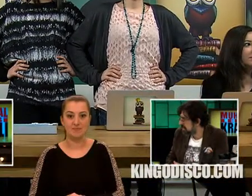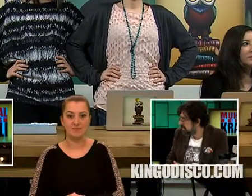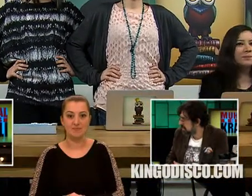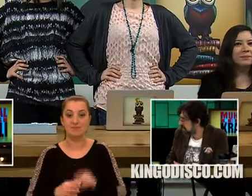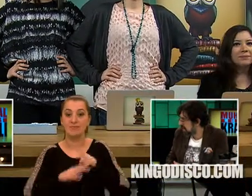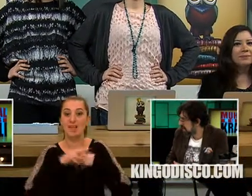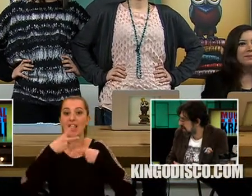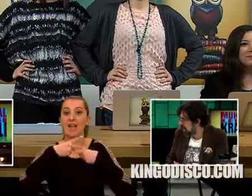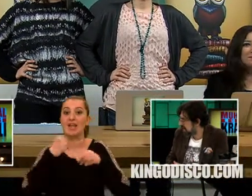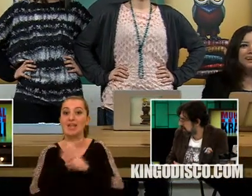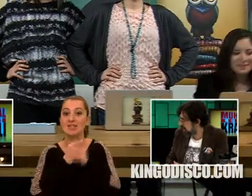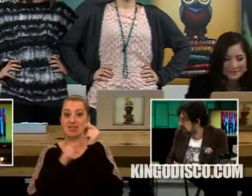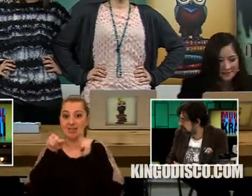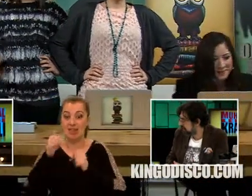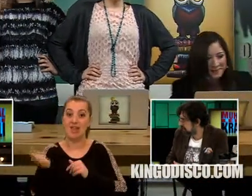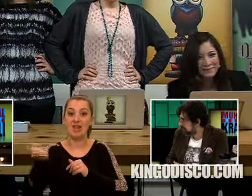Ezgi sen de şey yap, kalk